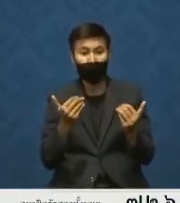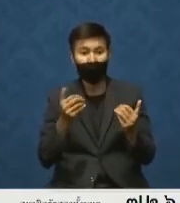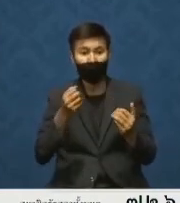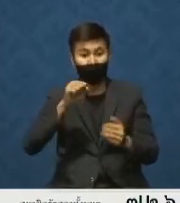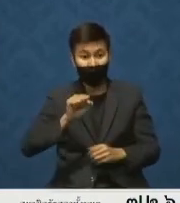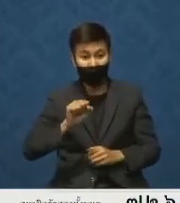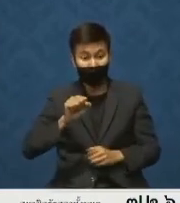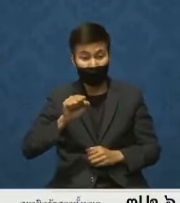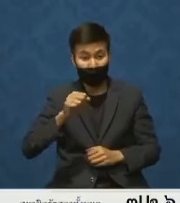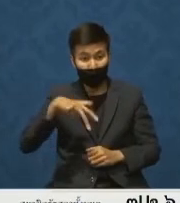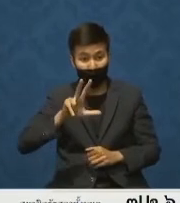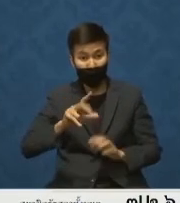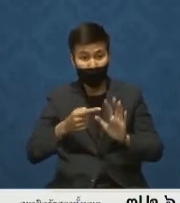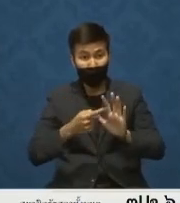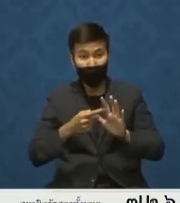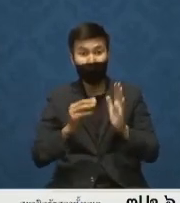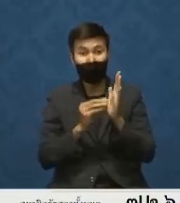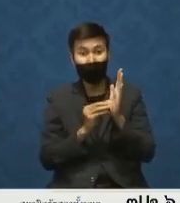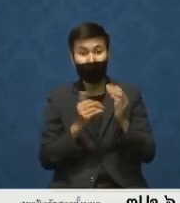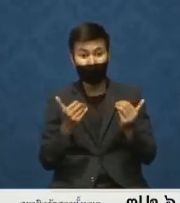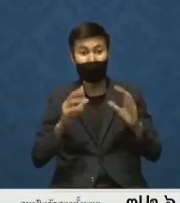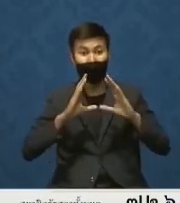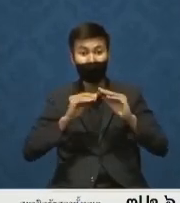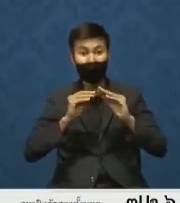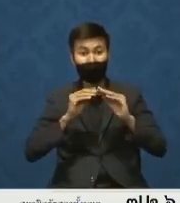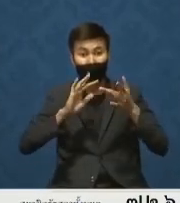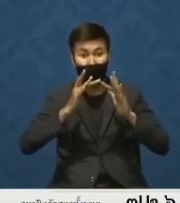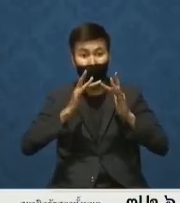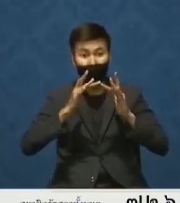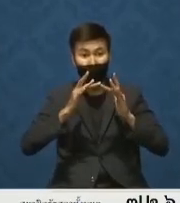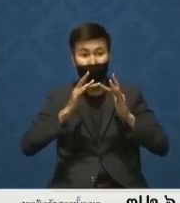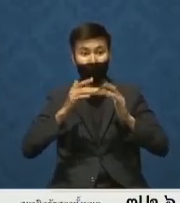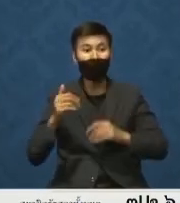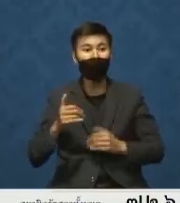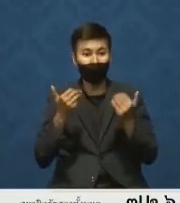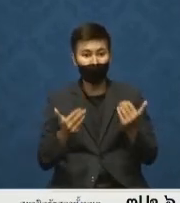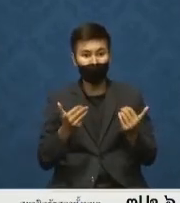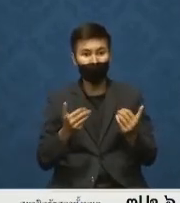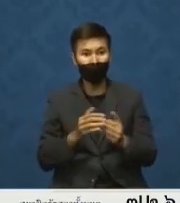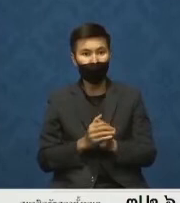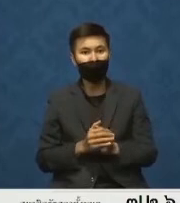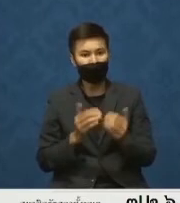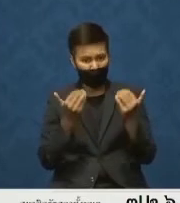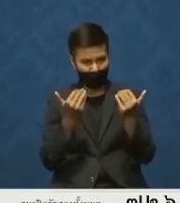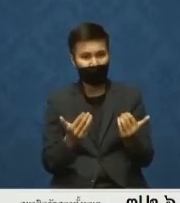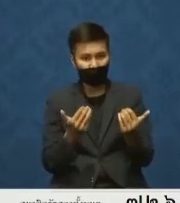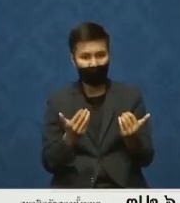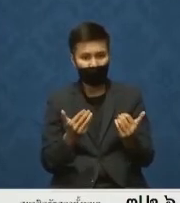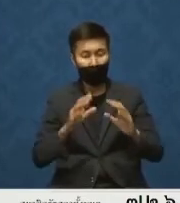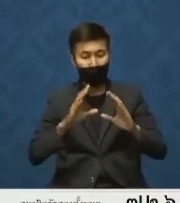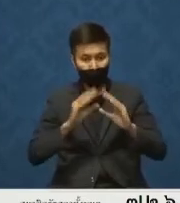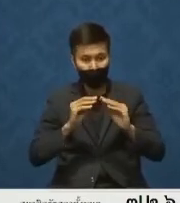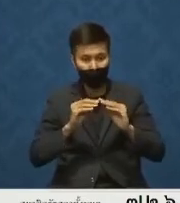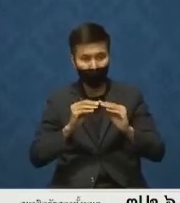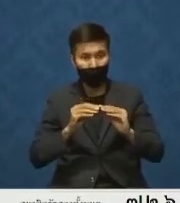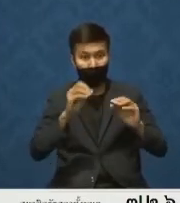วันนี้มีการเปิดเผยนะครับมีการประชุมออนไน์เป็ครั้งแรกเราได้รเสียงตอบรับ มหาศาหเลยนะครับวประชาชนบอกนี้คือหน้าตาข